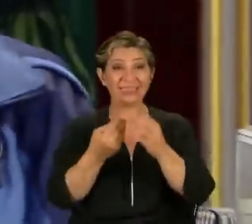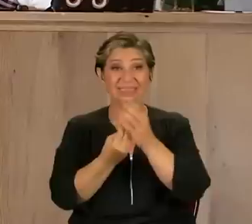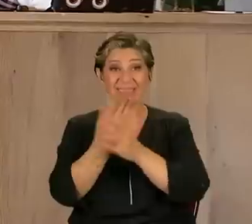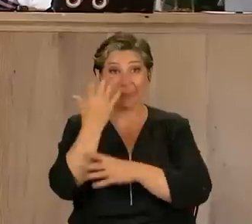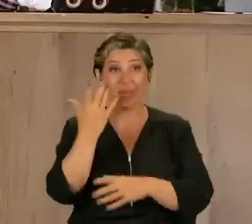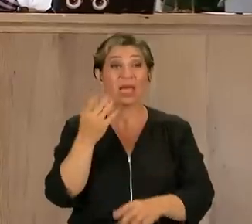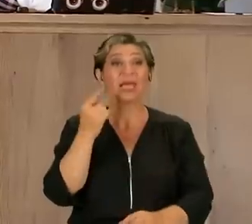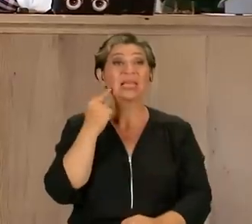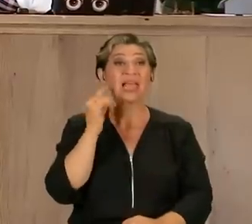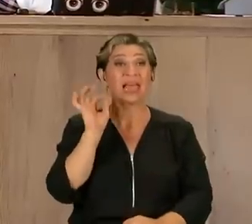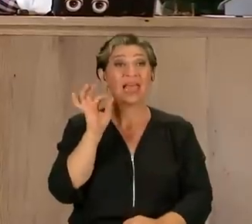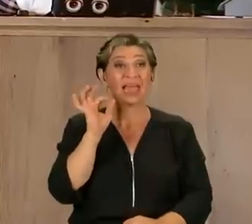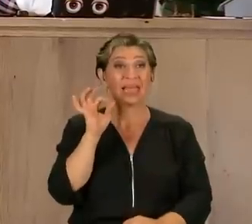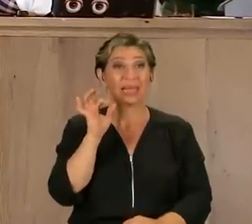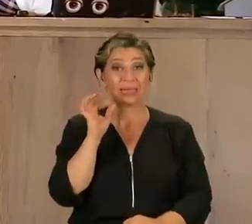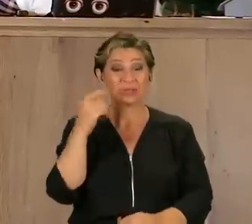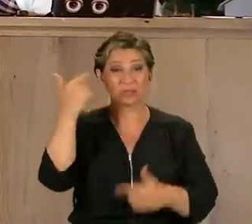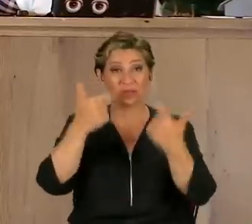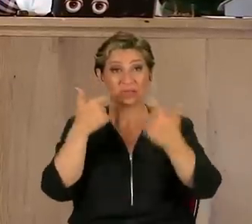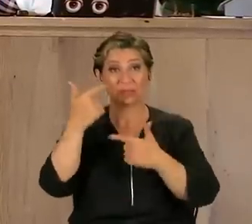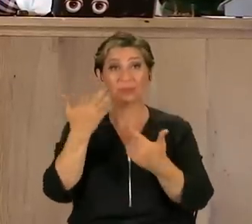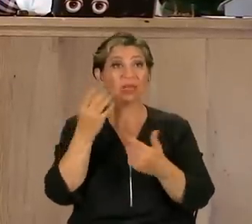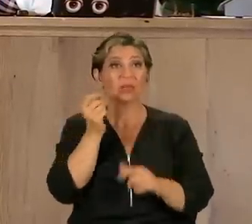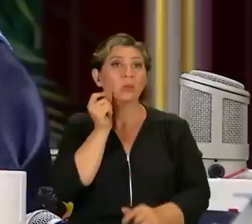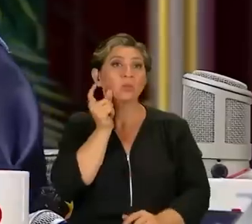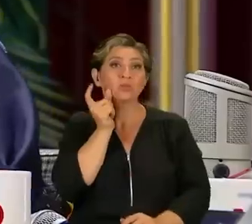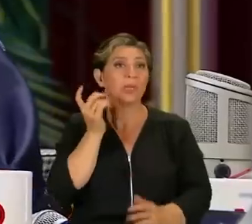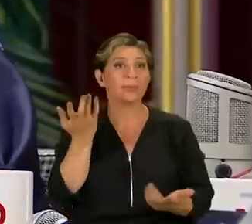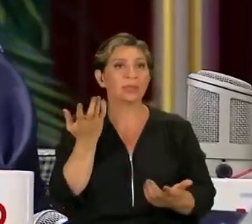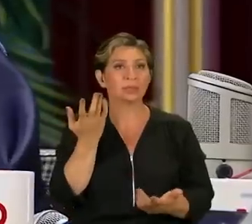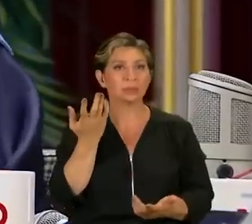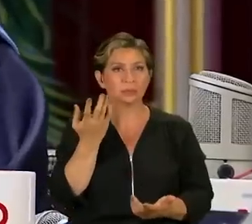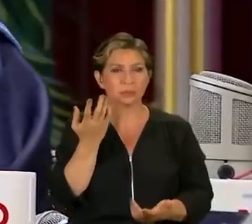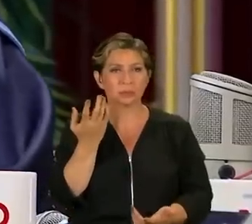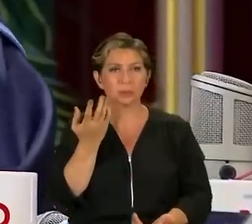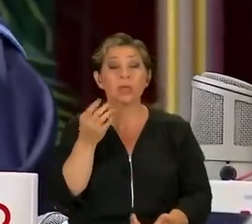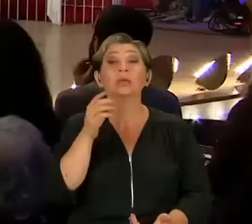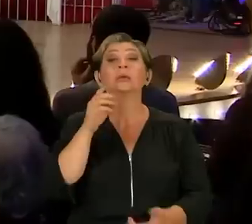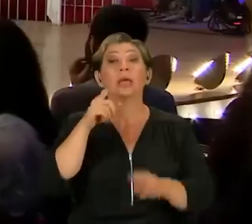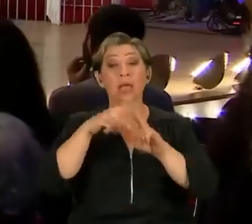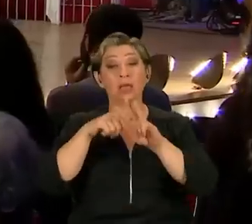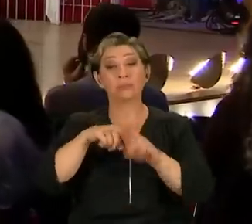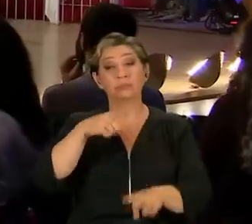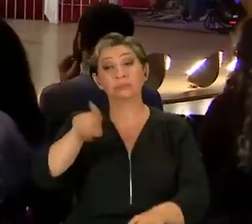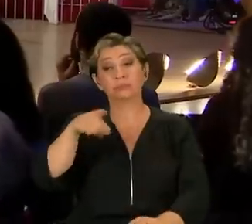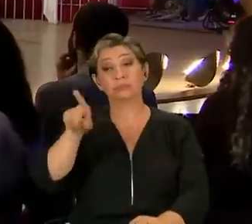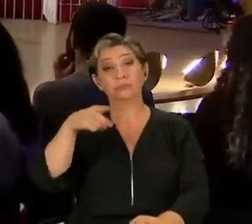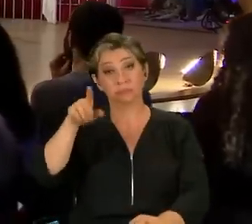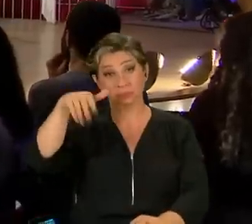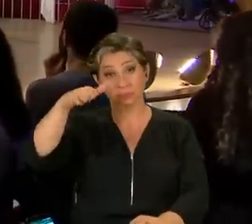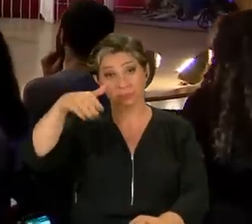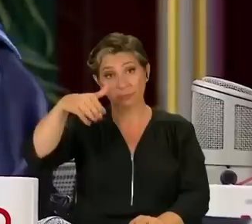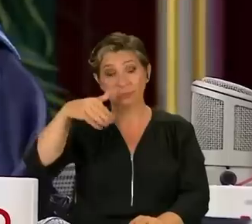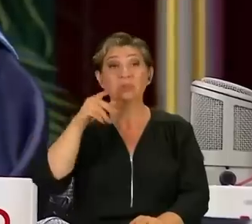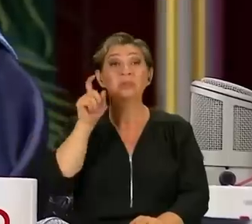ertesi gün çekim yapıyorum. Ne kadar uzayabilir sakalınız ertesi gün? Ekrem Çatay beni